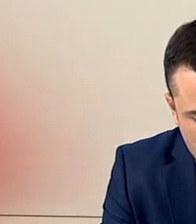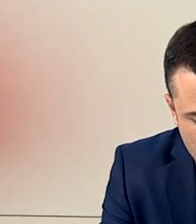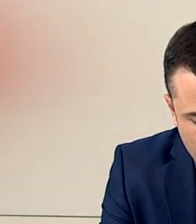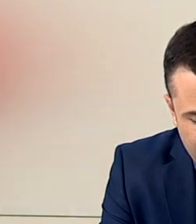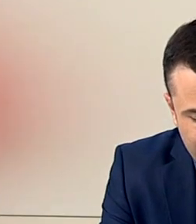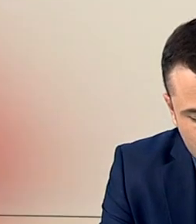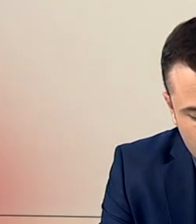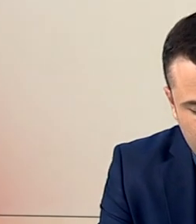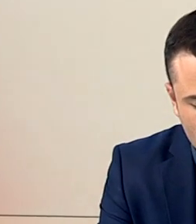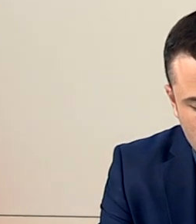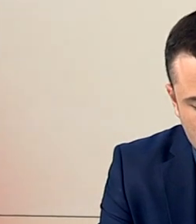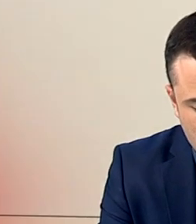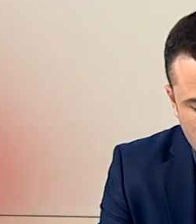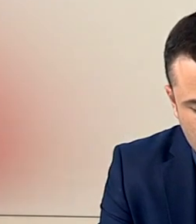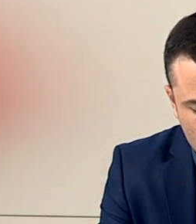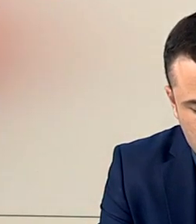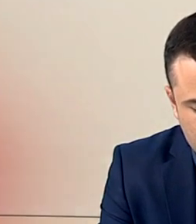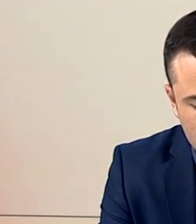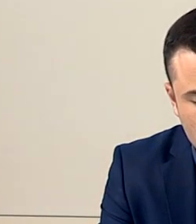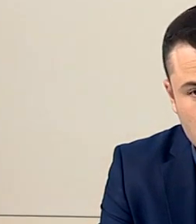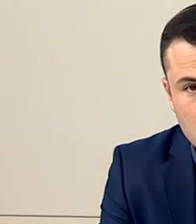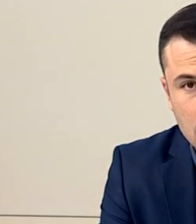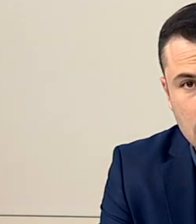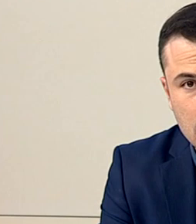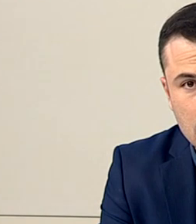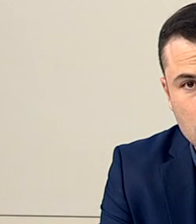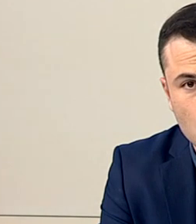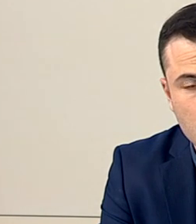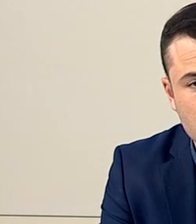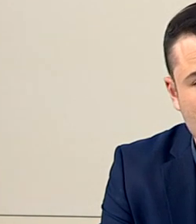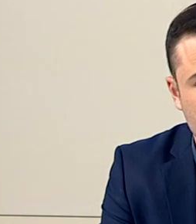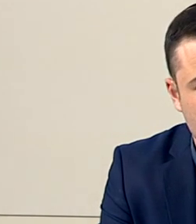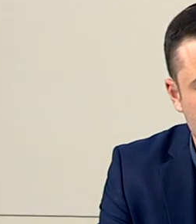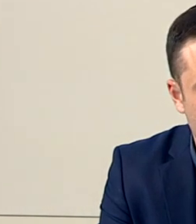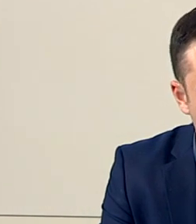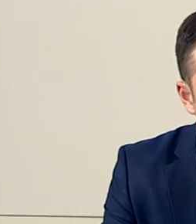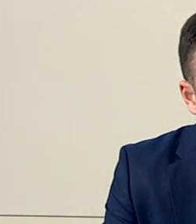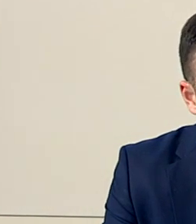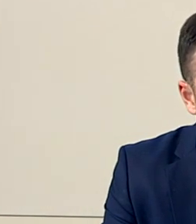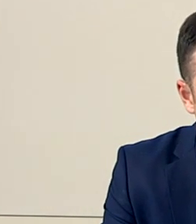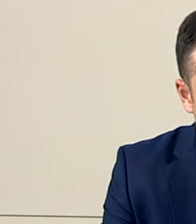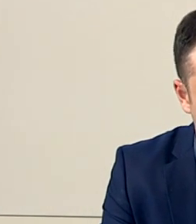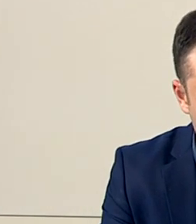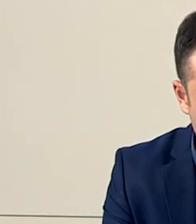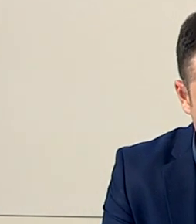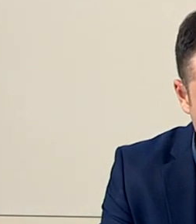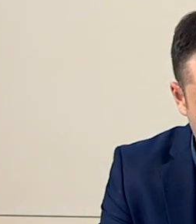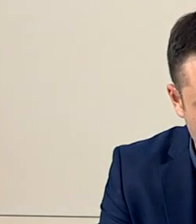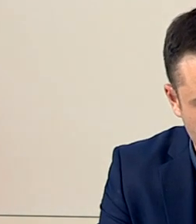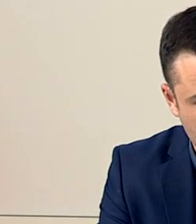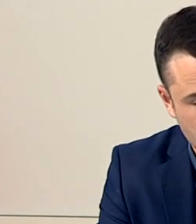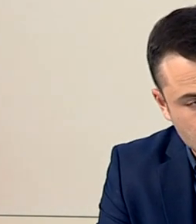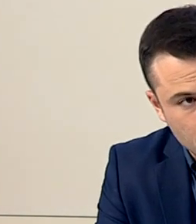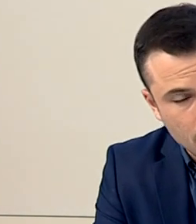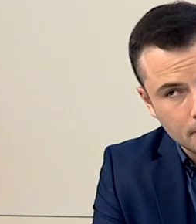Μάλιστα. Αναφορικά τώρα με το στάδιο στο οποίο βρισκόμαστε. Έχουμε να κάνουμε μια πιλωτική εφαρμογή.